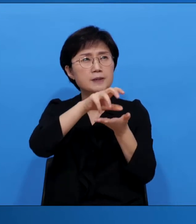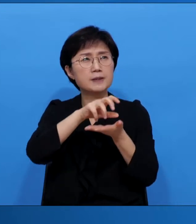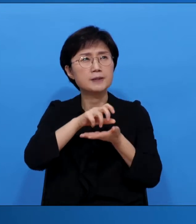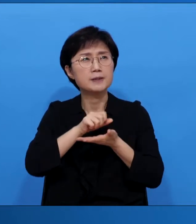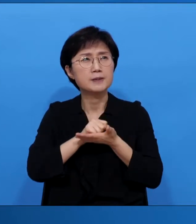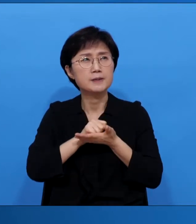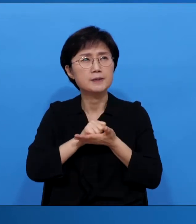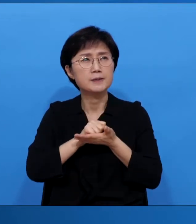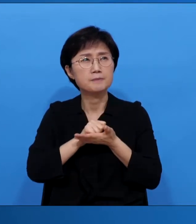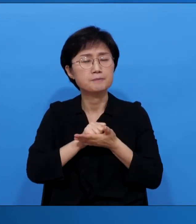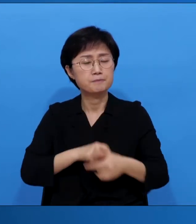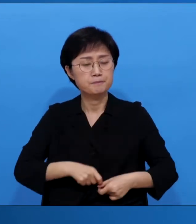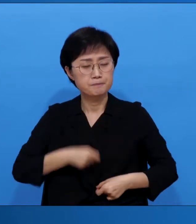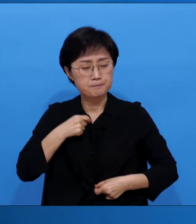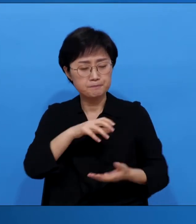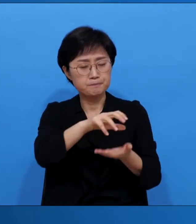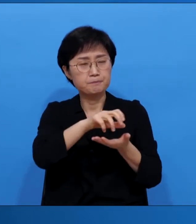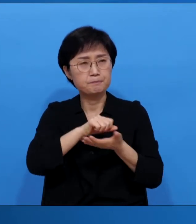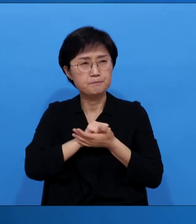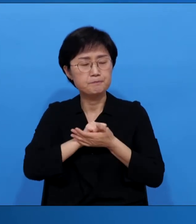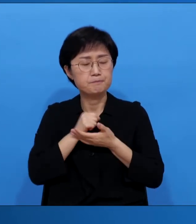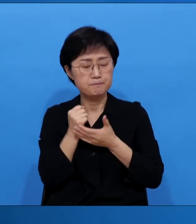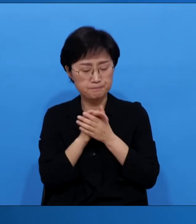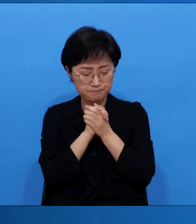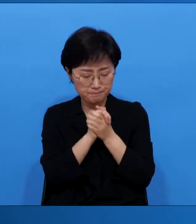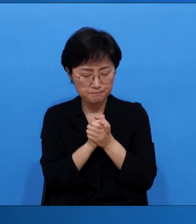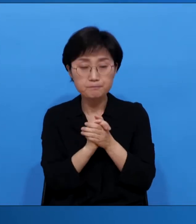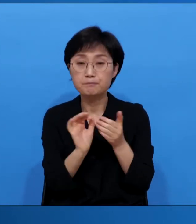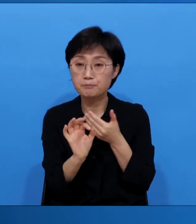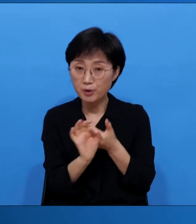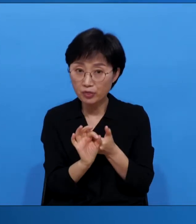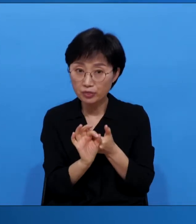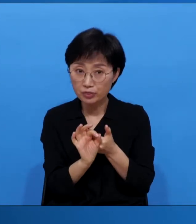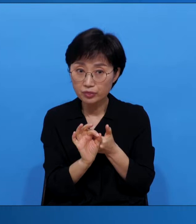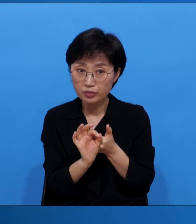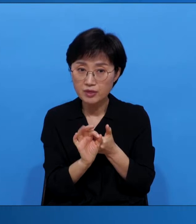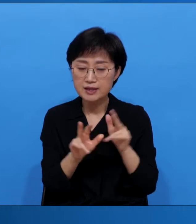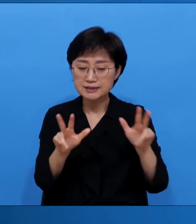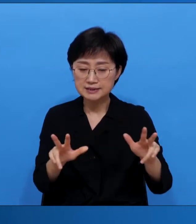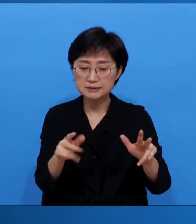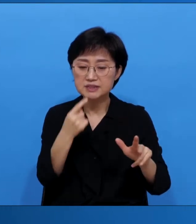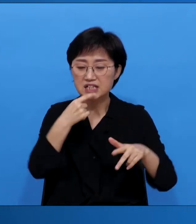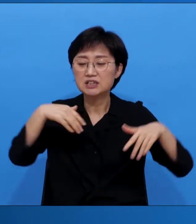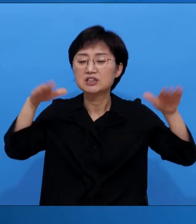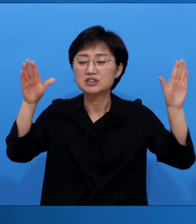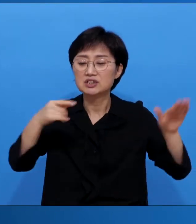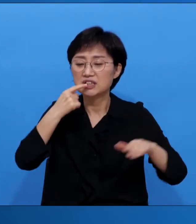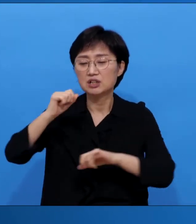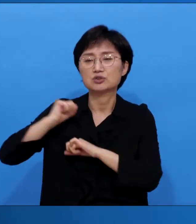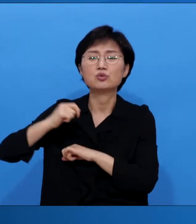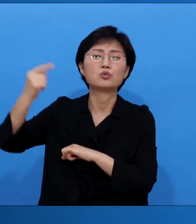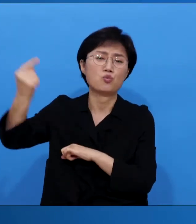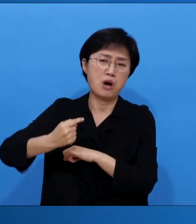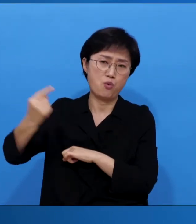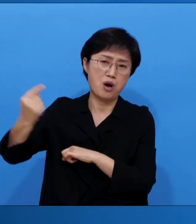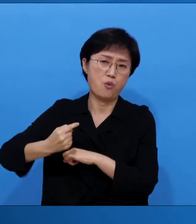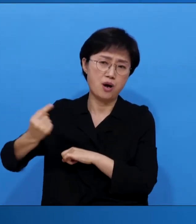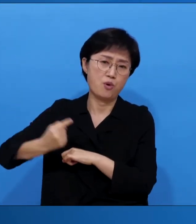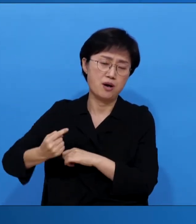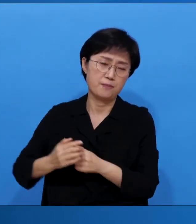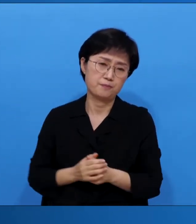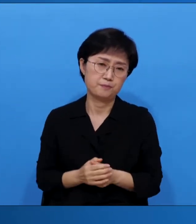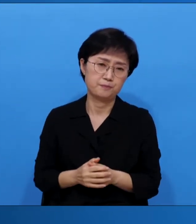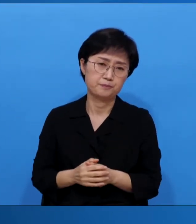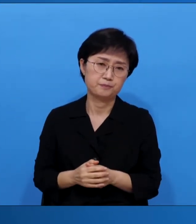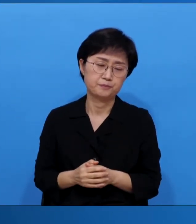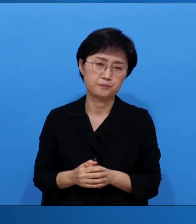군대를 보내시다. In this time of worship, when you hold on to God's word and his will, God will send his heavenly hosts to work. 그리고 말했습니까?